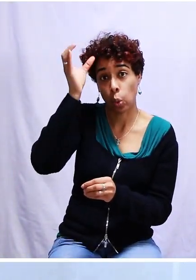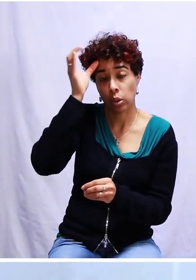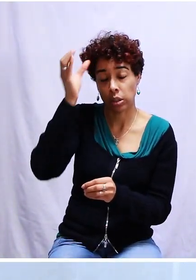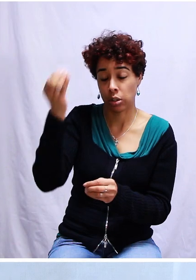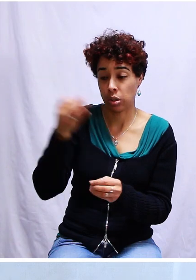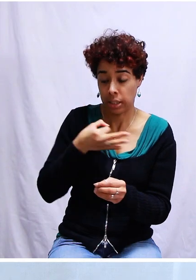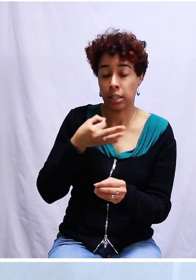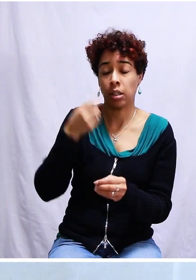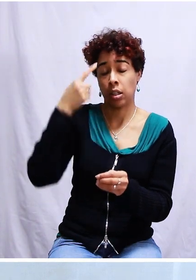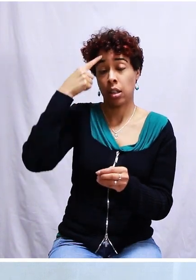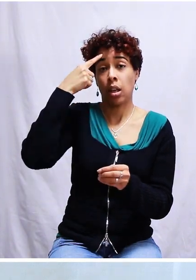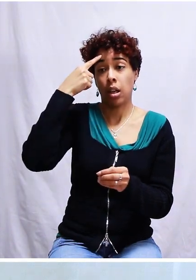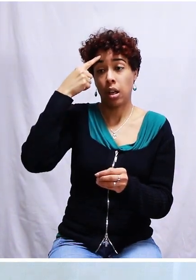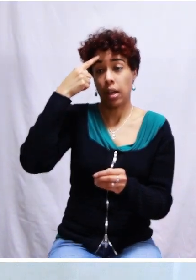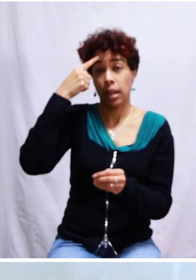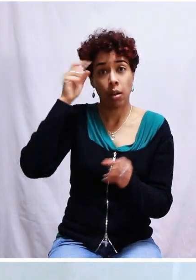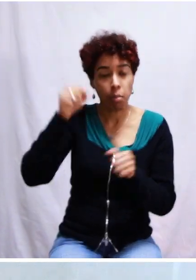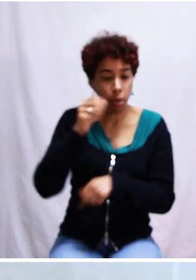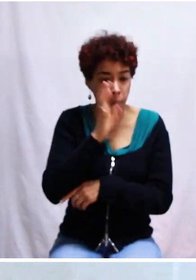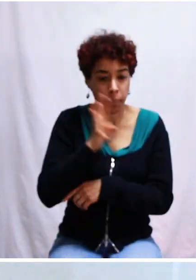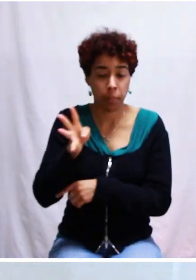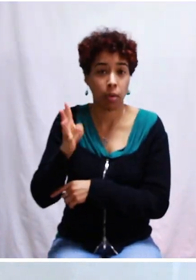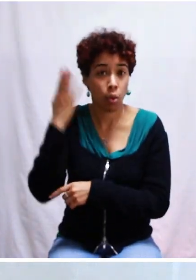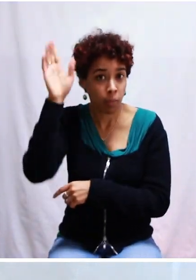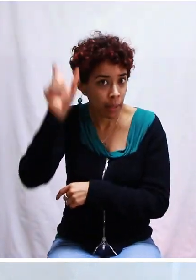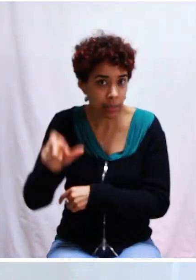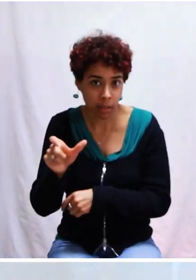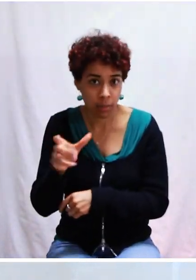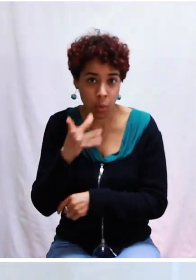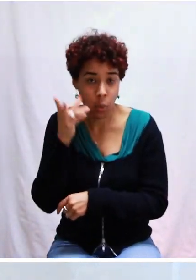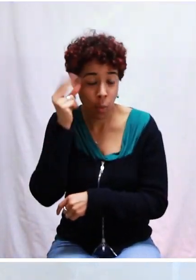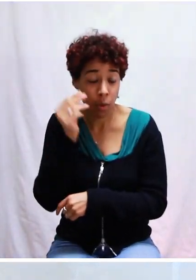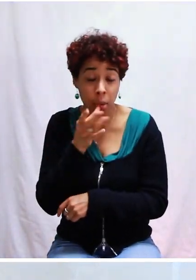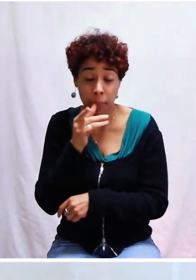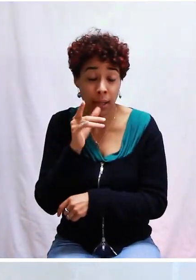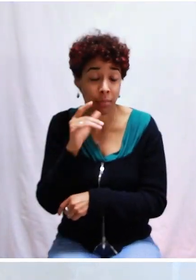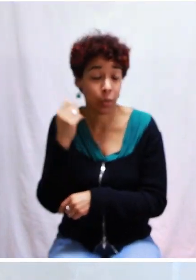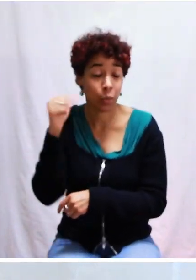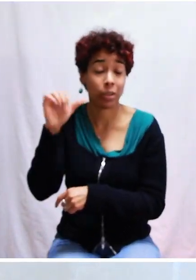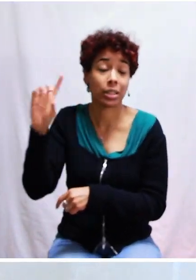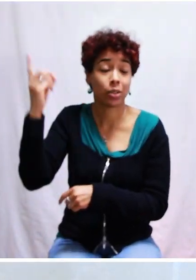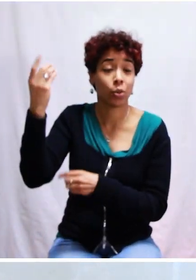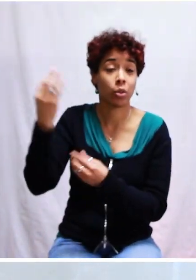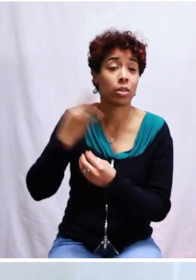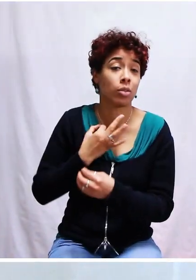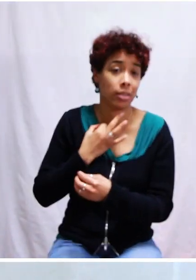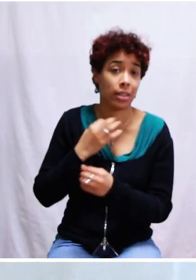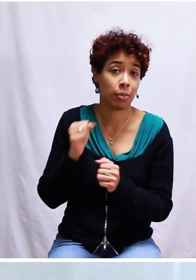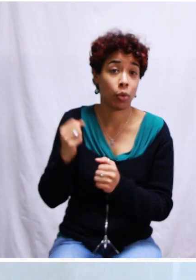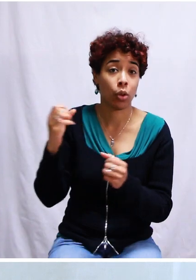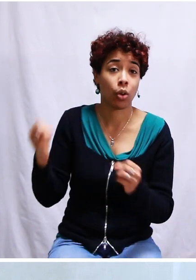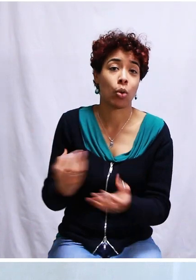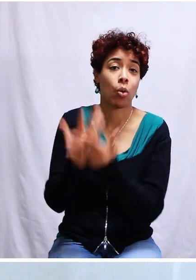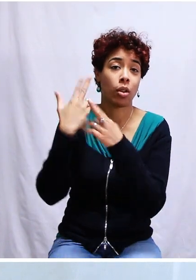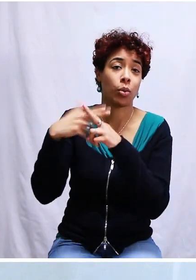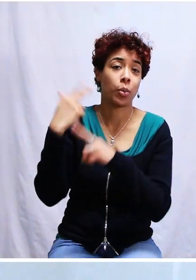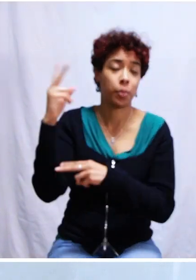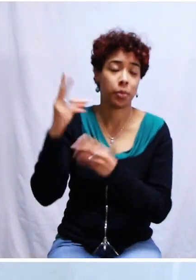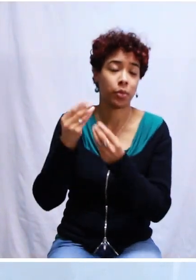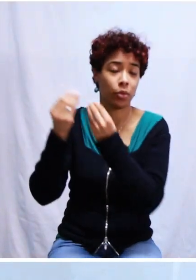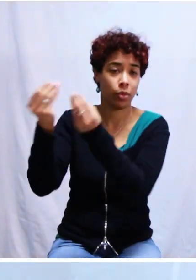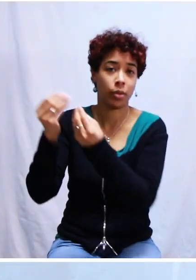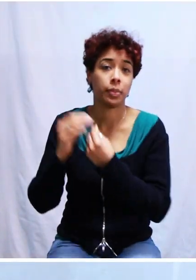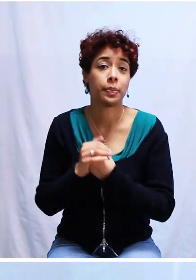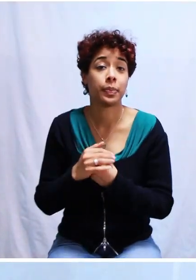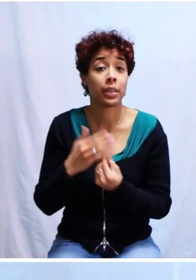et qui vont t'amener là, dans une dimension que personne ne peut comprendre, mais que seul Dieu va faire apparaître et qui va glorifier son nom. Donc on a